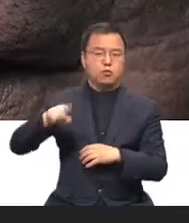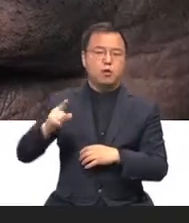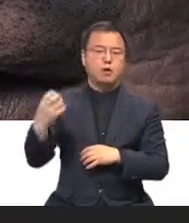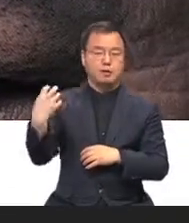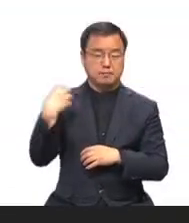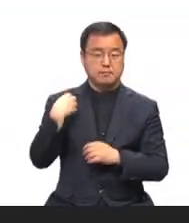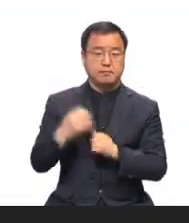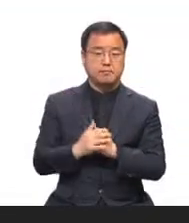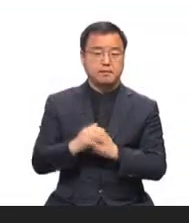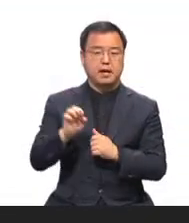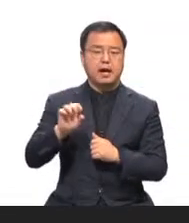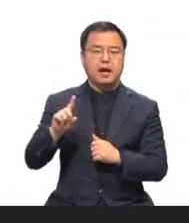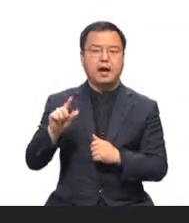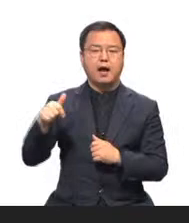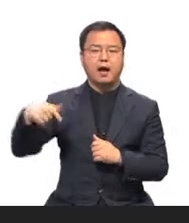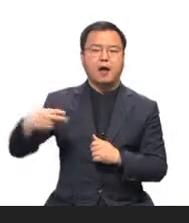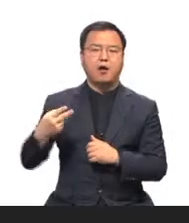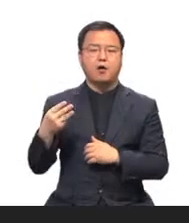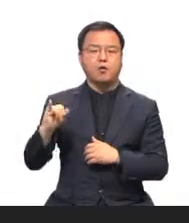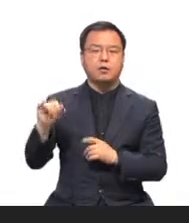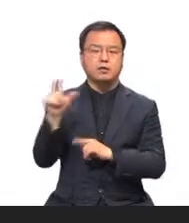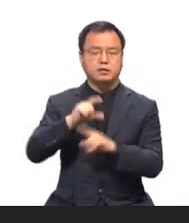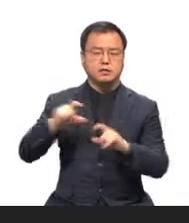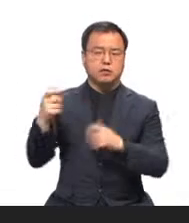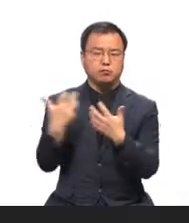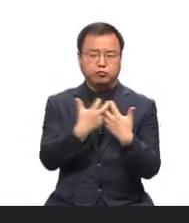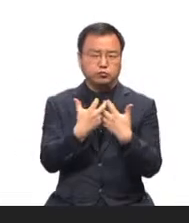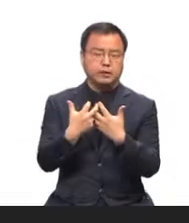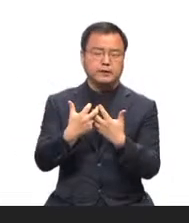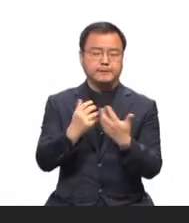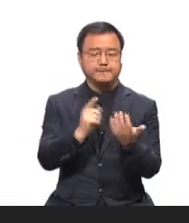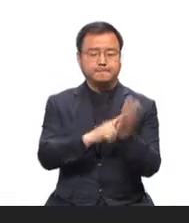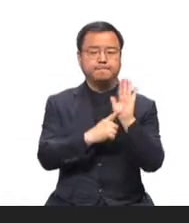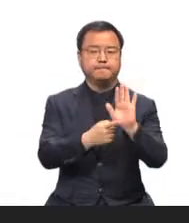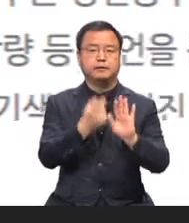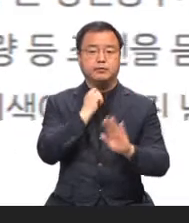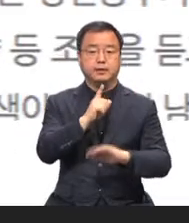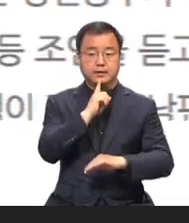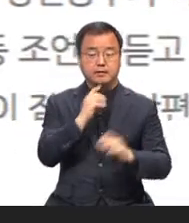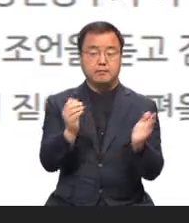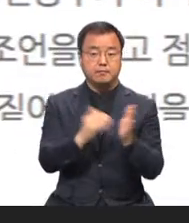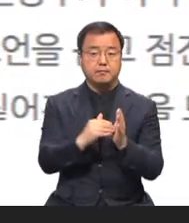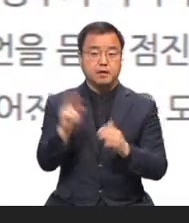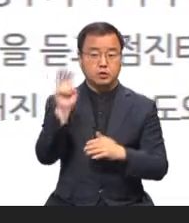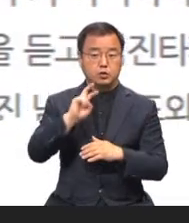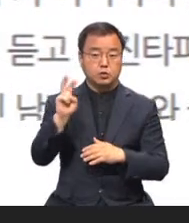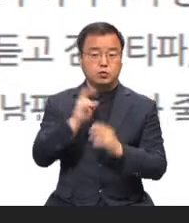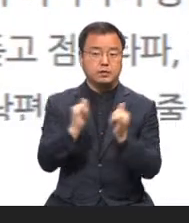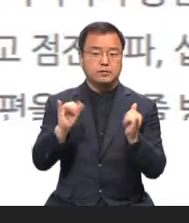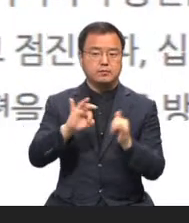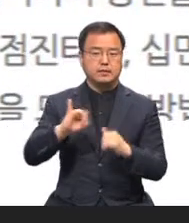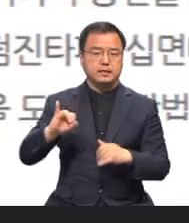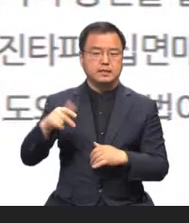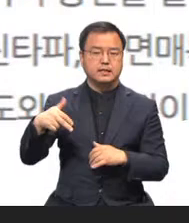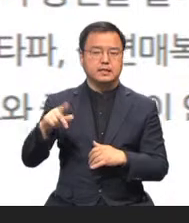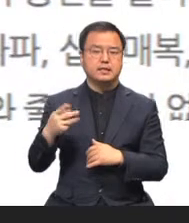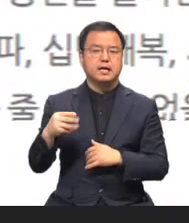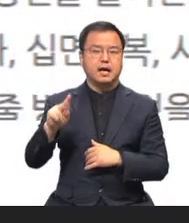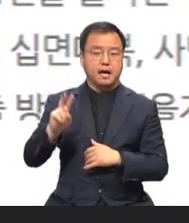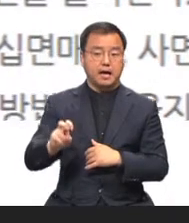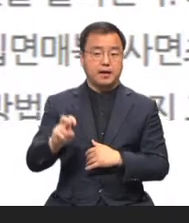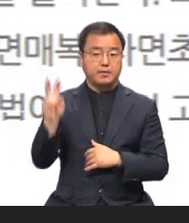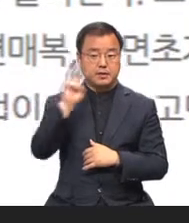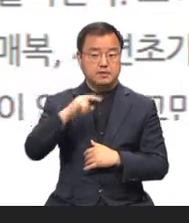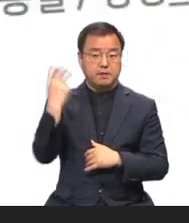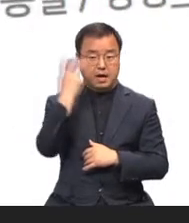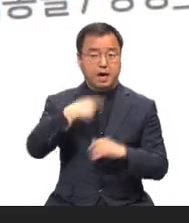판소리를 더 풍성하게 만들고 싶다 라는 그런 포부를 밝혔고 요 소리꾼 이자람 도 음악 감독으로 참여해서 화제가 되고